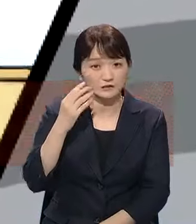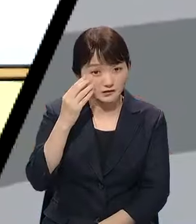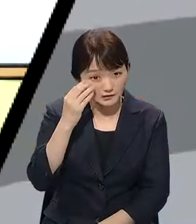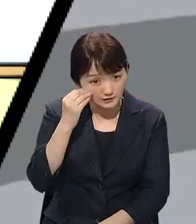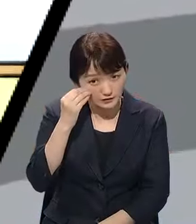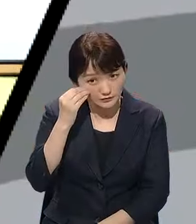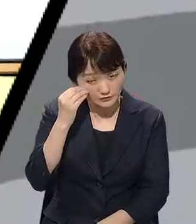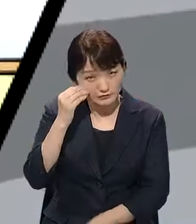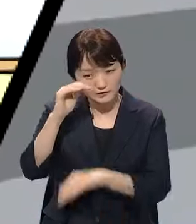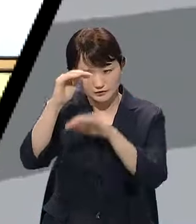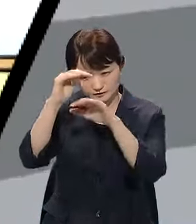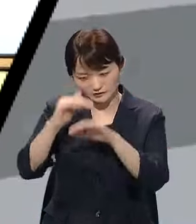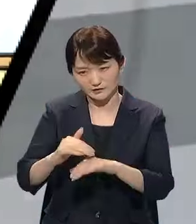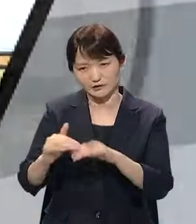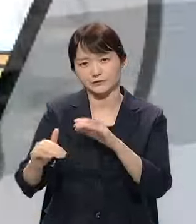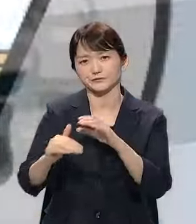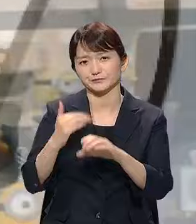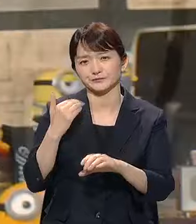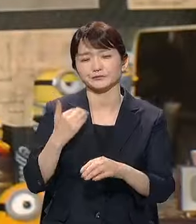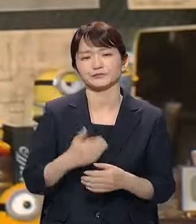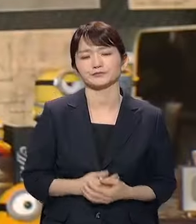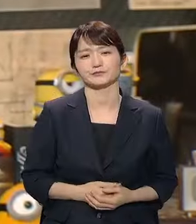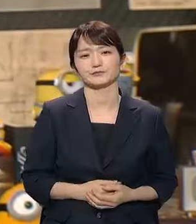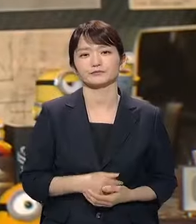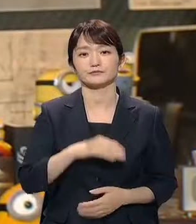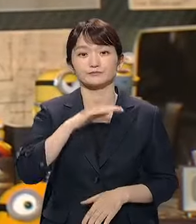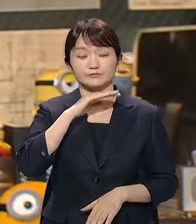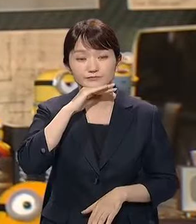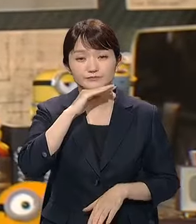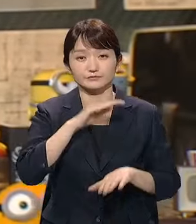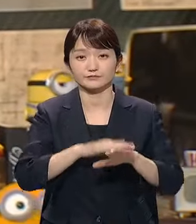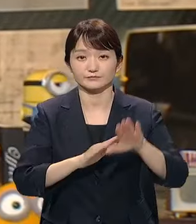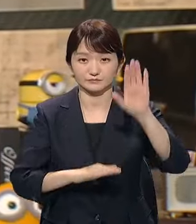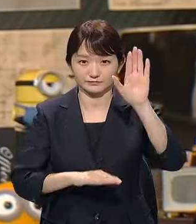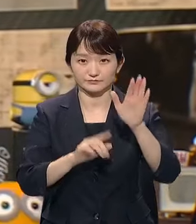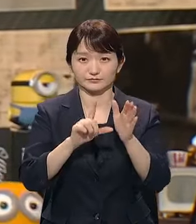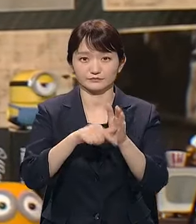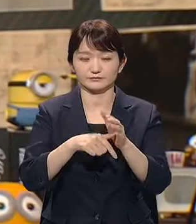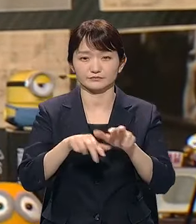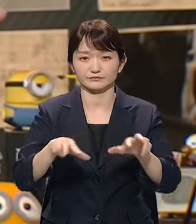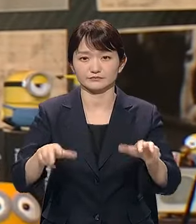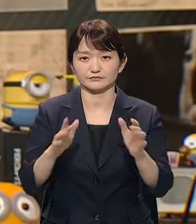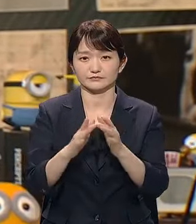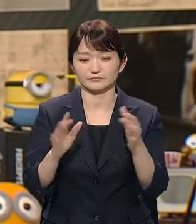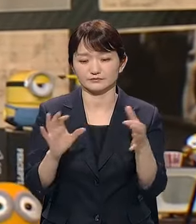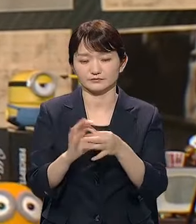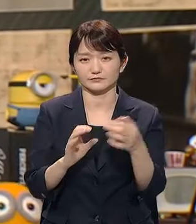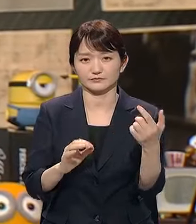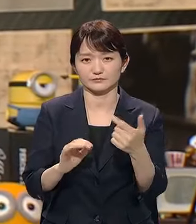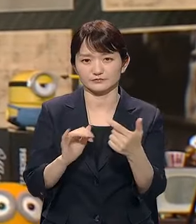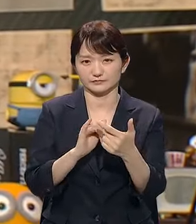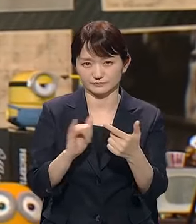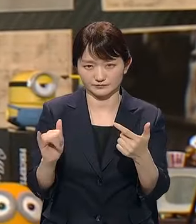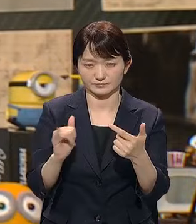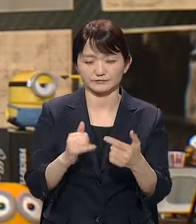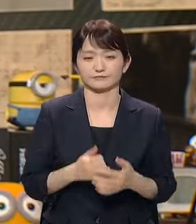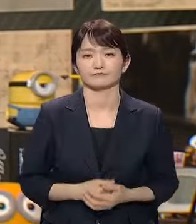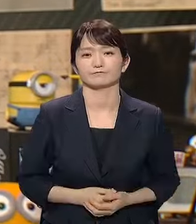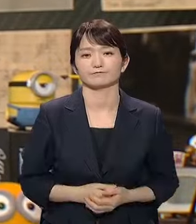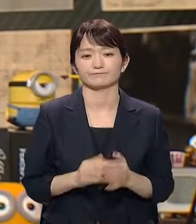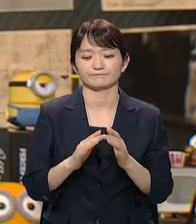사연을 보내왔습니다 그렇군요 자 기다리고 기다리셨던 부처 핸접 타임 6천여 분에 우리 가족 여러분들 함께하고